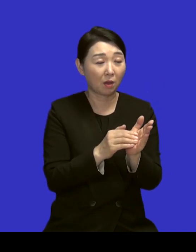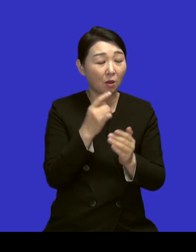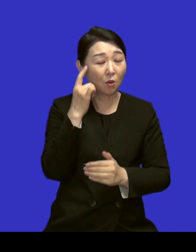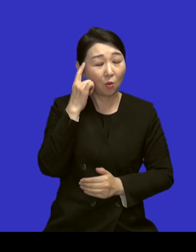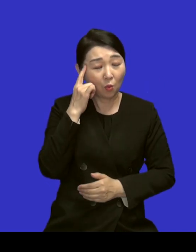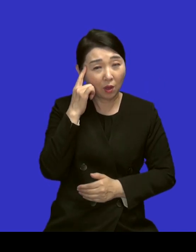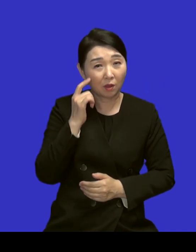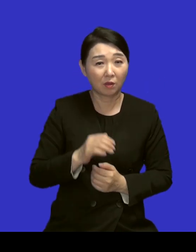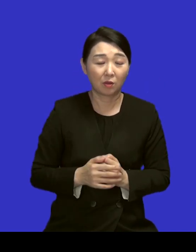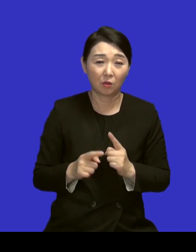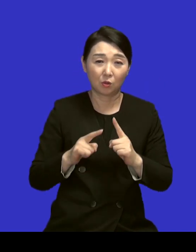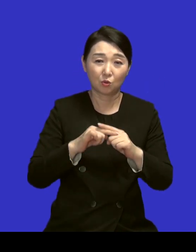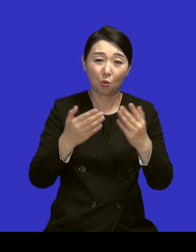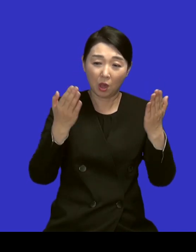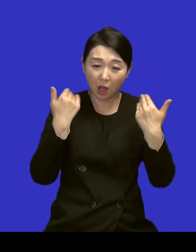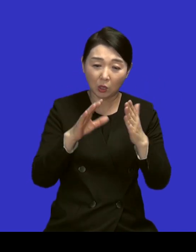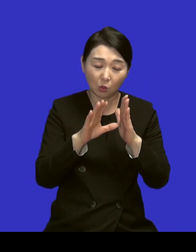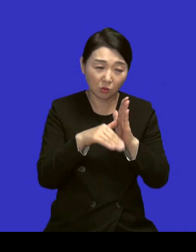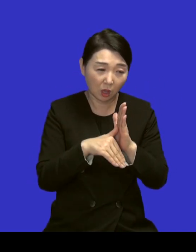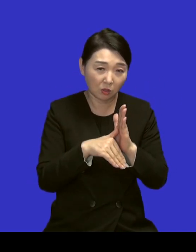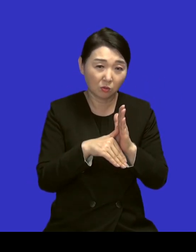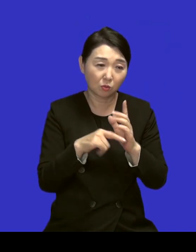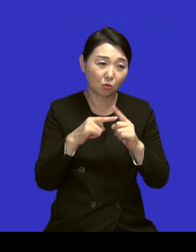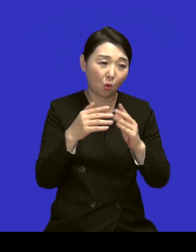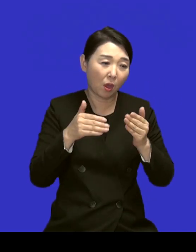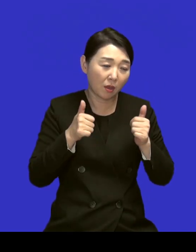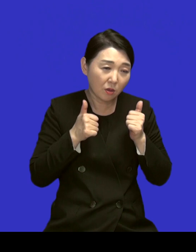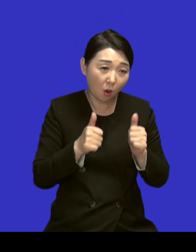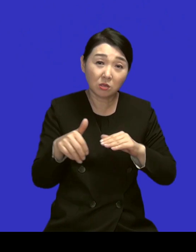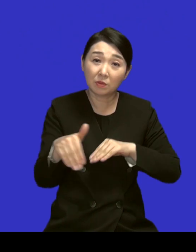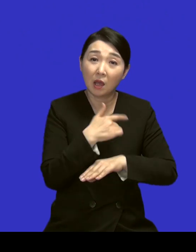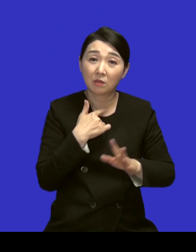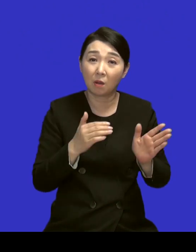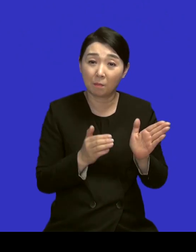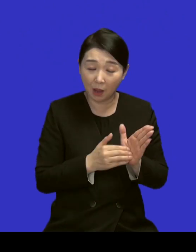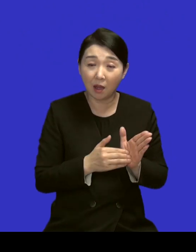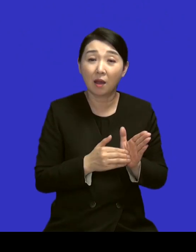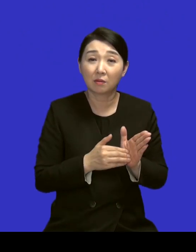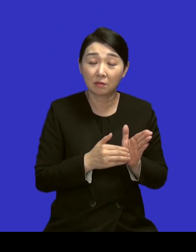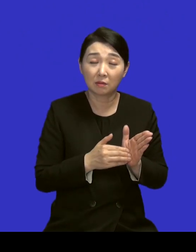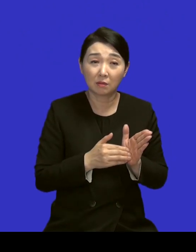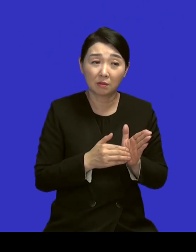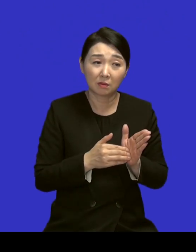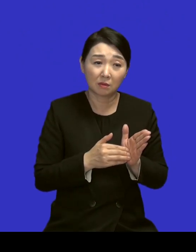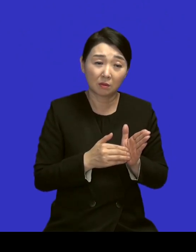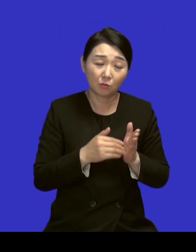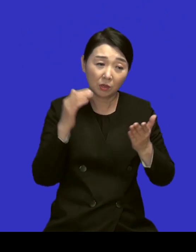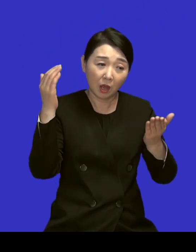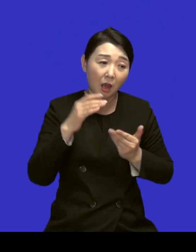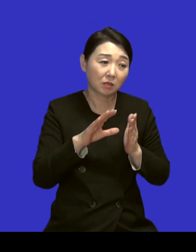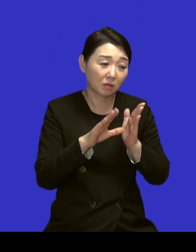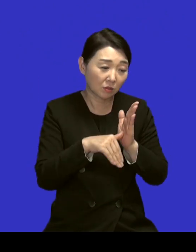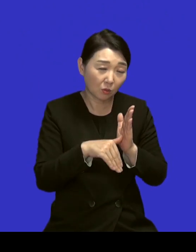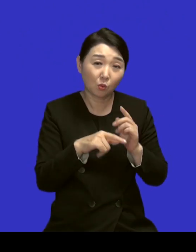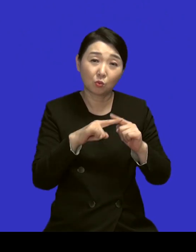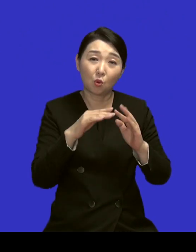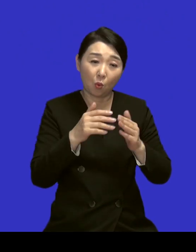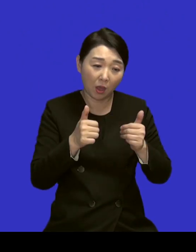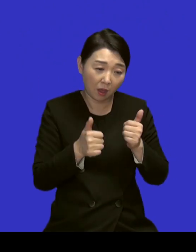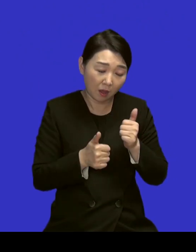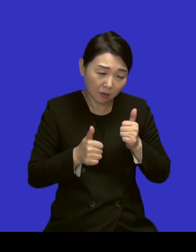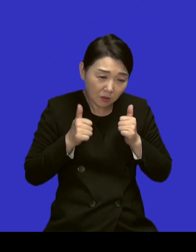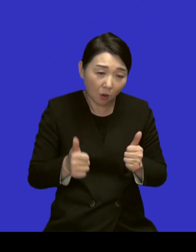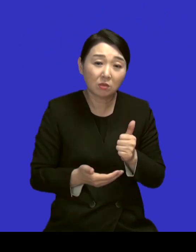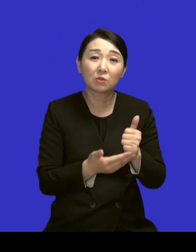때는 교회를 열심히 다녔던 아이였고 학생부 때까지도 정말 열심히 교회를 섬겼던